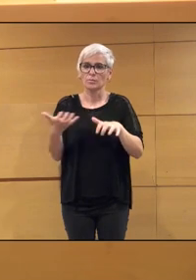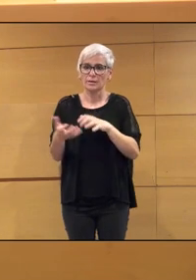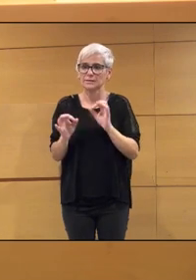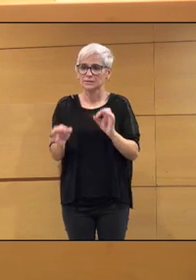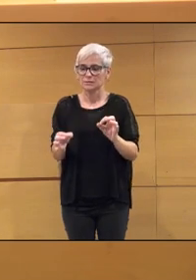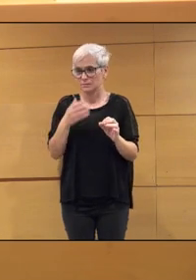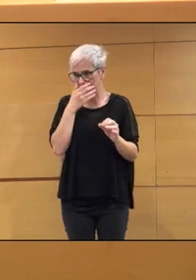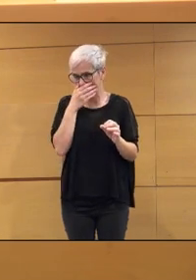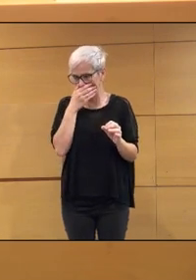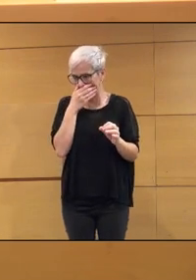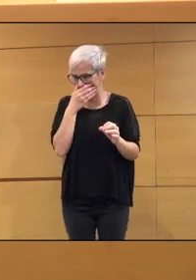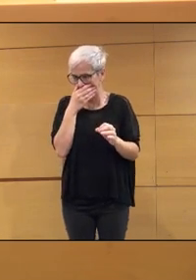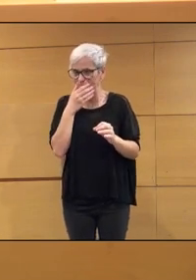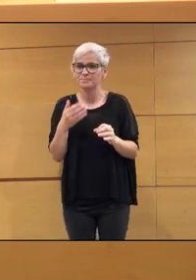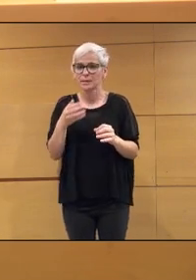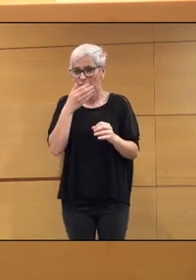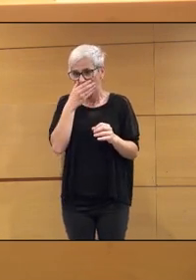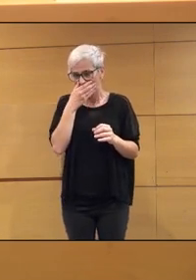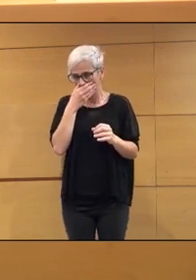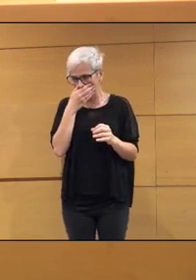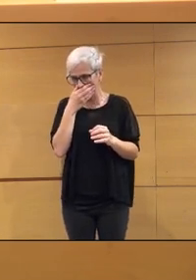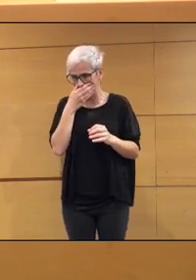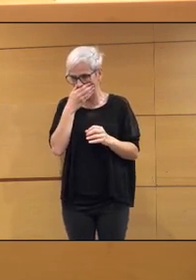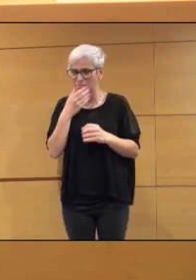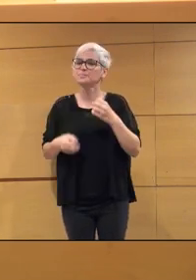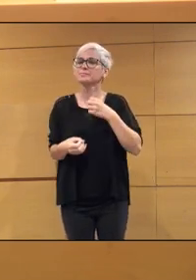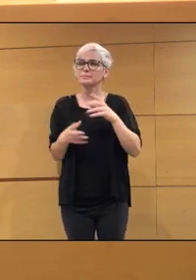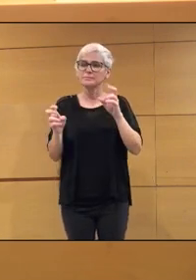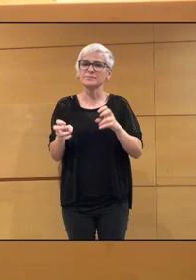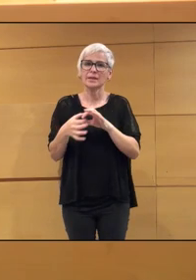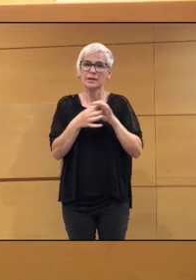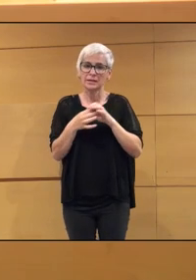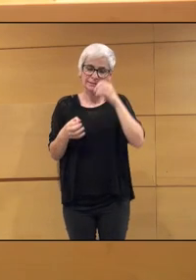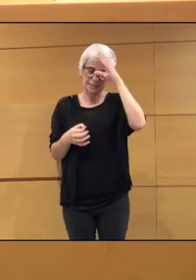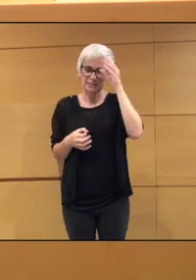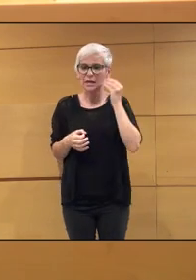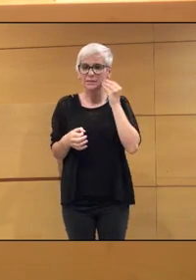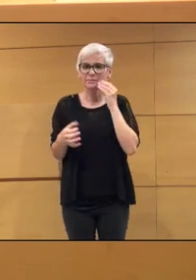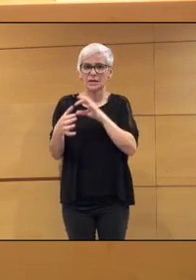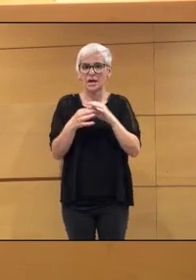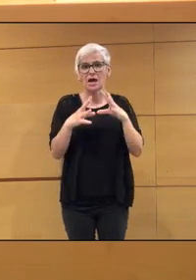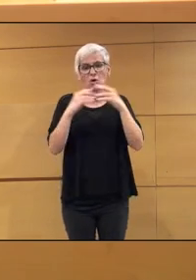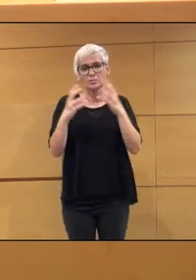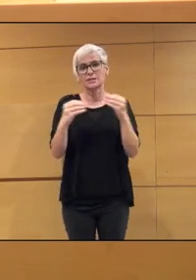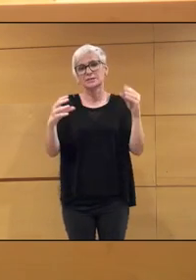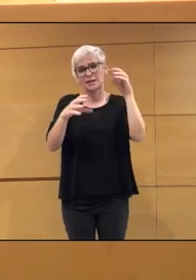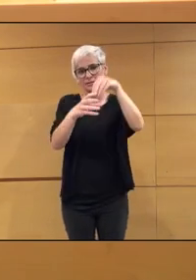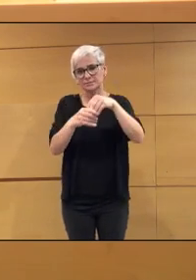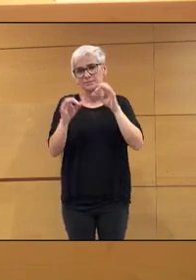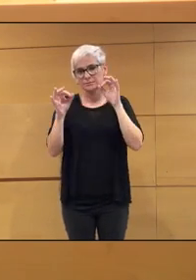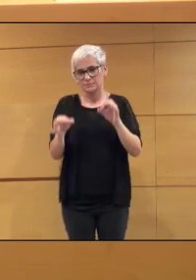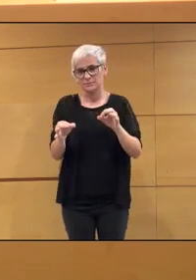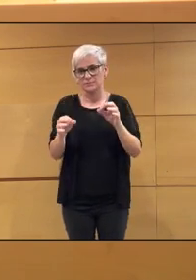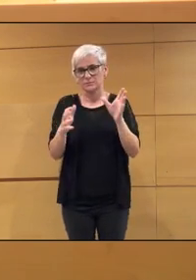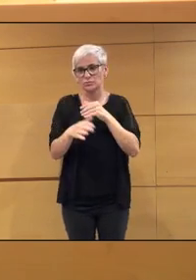l'Artificial Intelligence Act. Tot això és important que sigui a les universitats i als centres